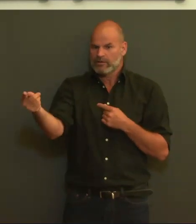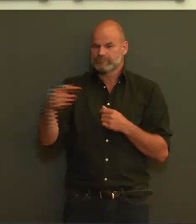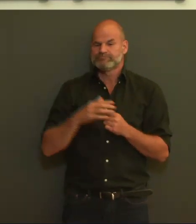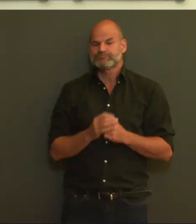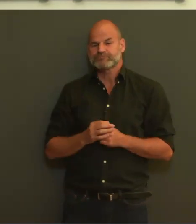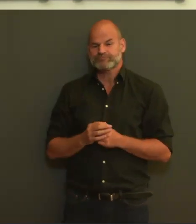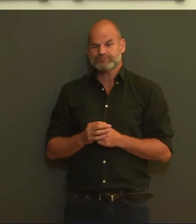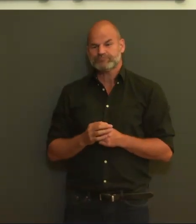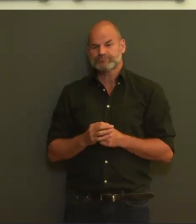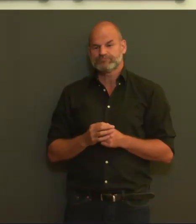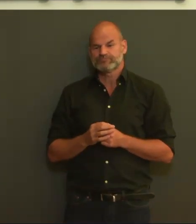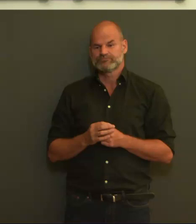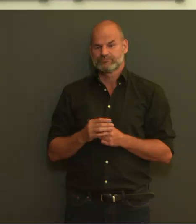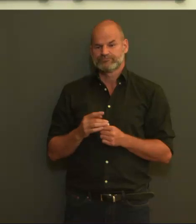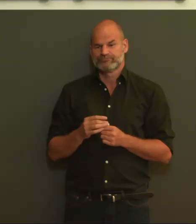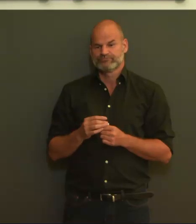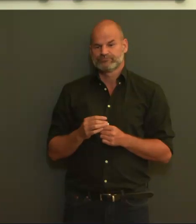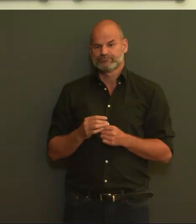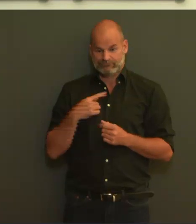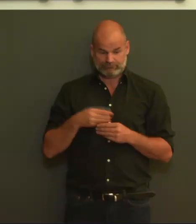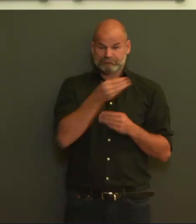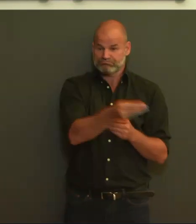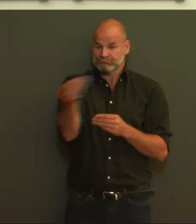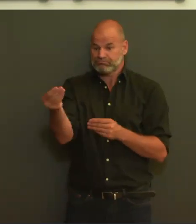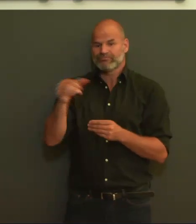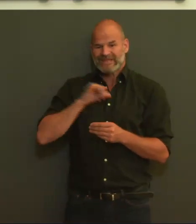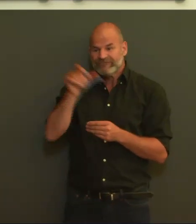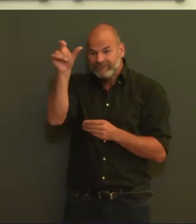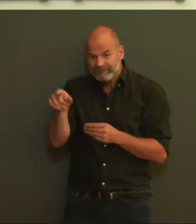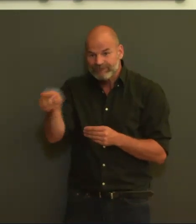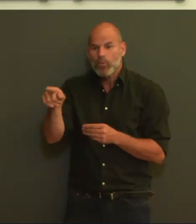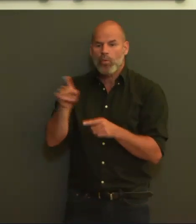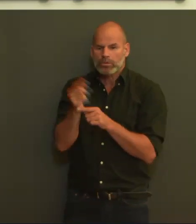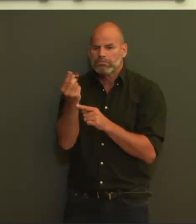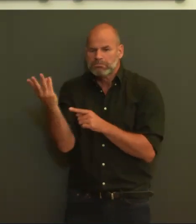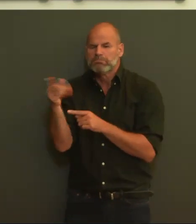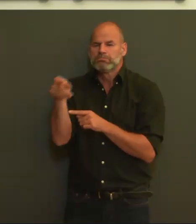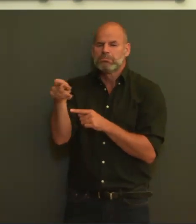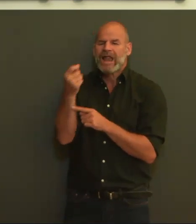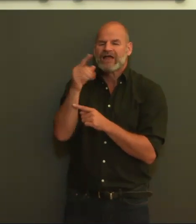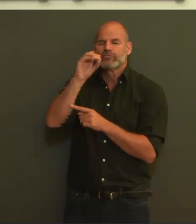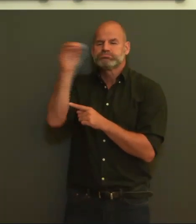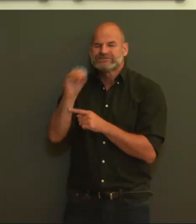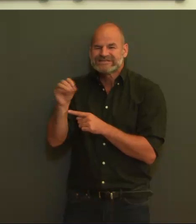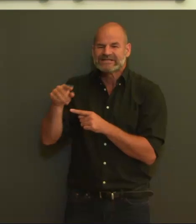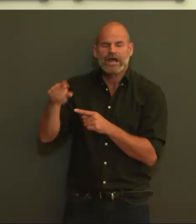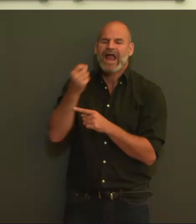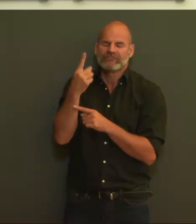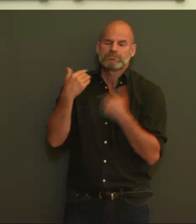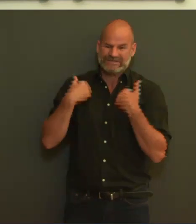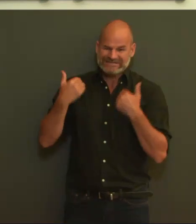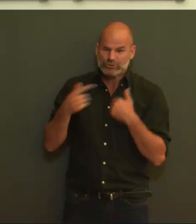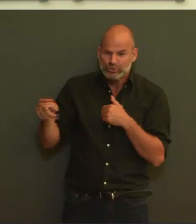werd COVID bevestigd bij deze personen. Het gaat om 11 personeelsleden, waarvan men dus vermoedt dat